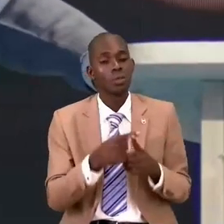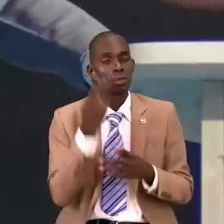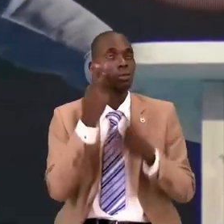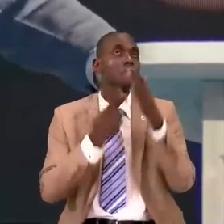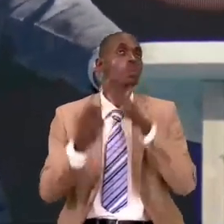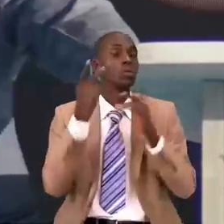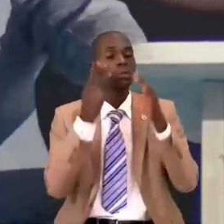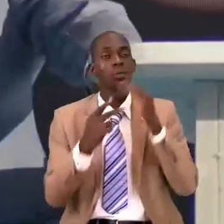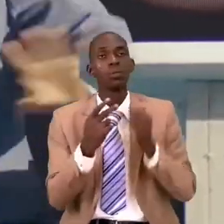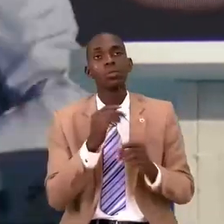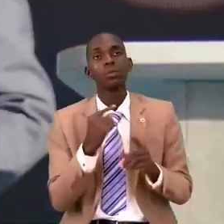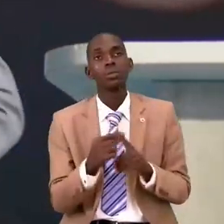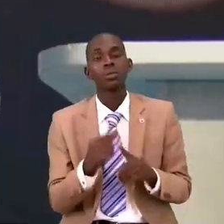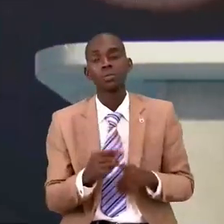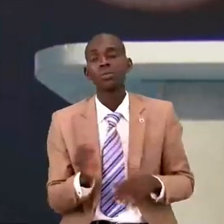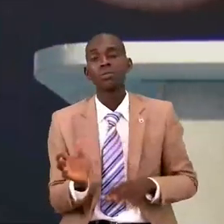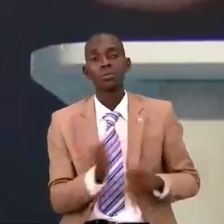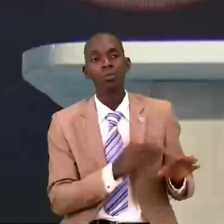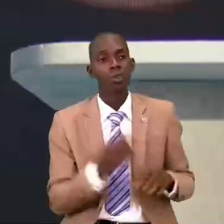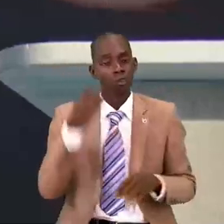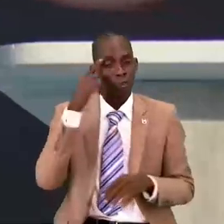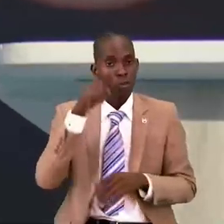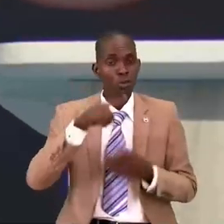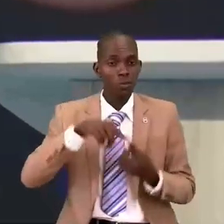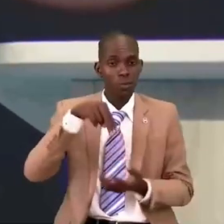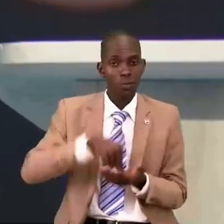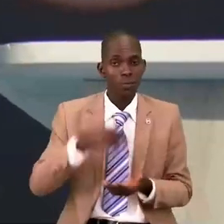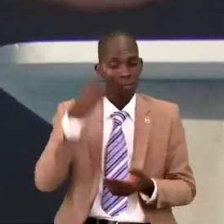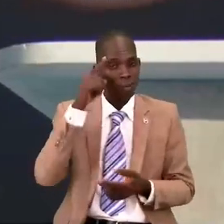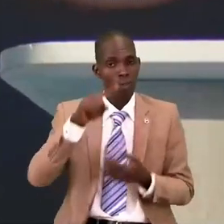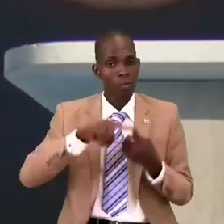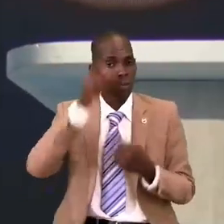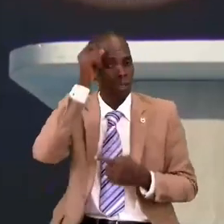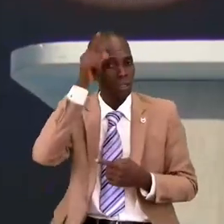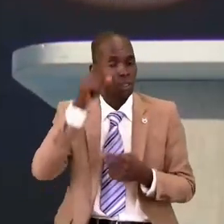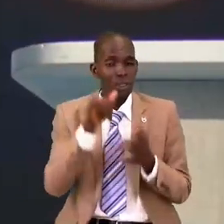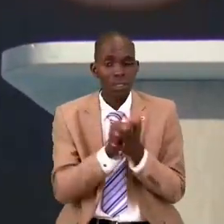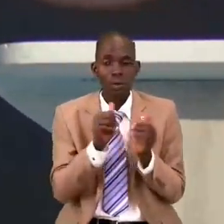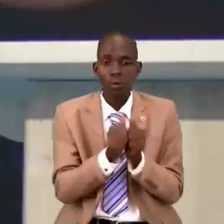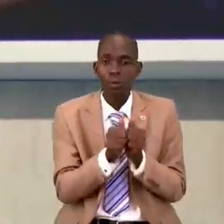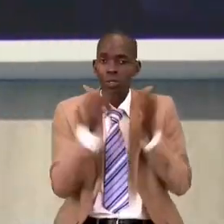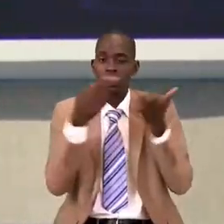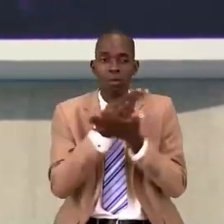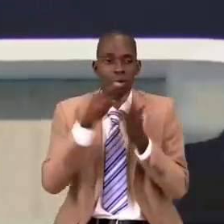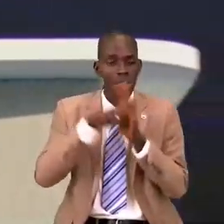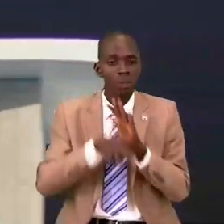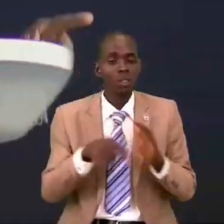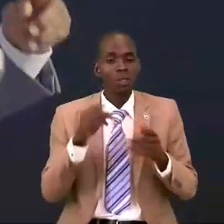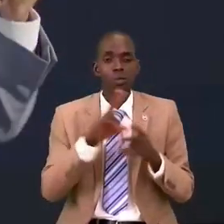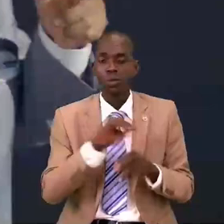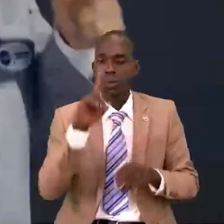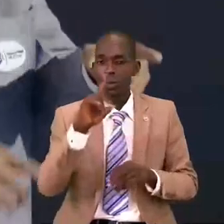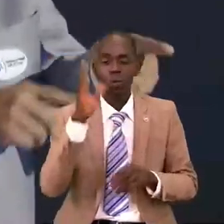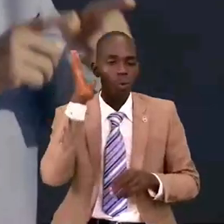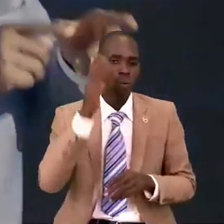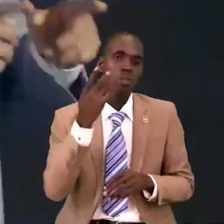comprendre que sans la sainteté, personne ne verra le Seigneur. Et quels que soient les ridicules, quelles que soient les